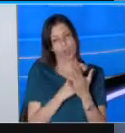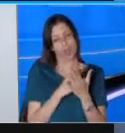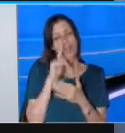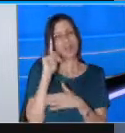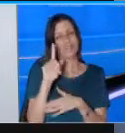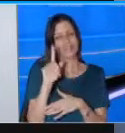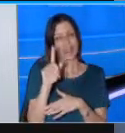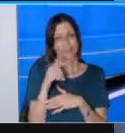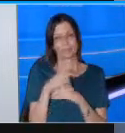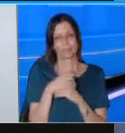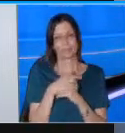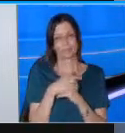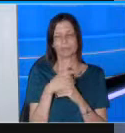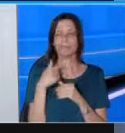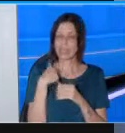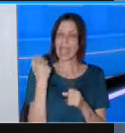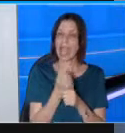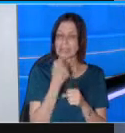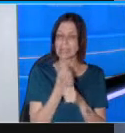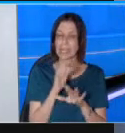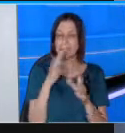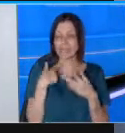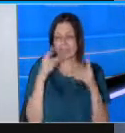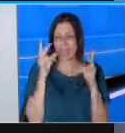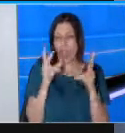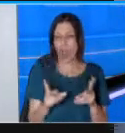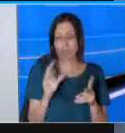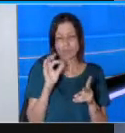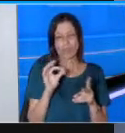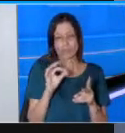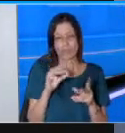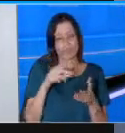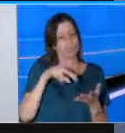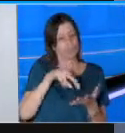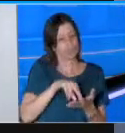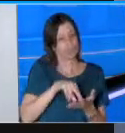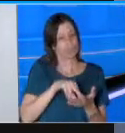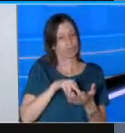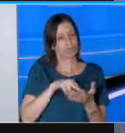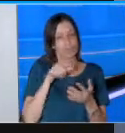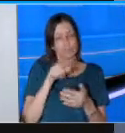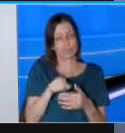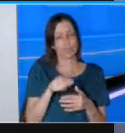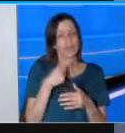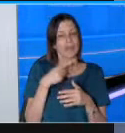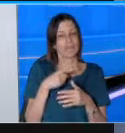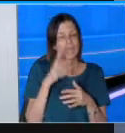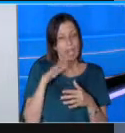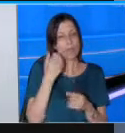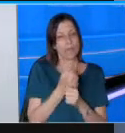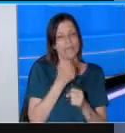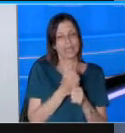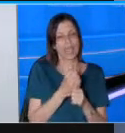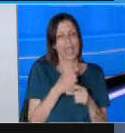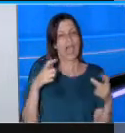אבל אני אעשה ככל שביכולתי כדי לעמוד בפרץ, וגם עובדי חברת חשמל, לשמחתי